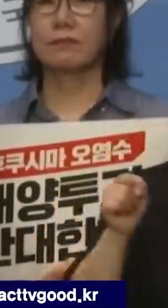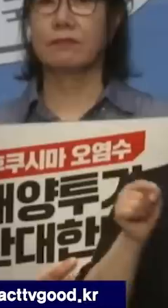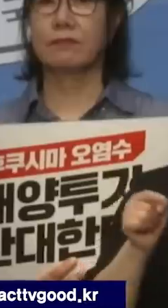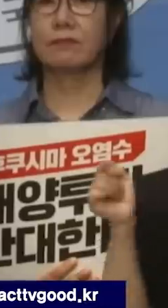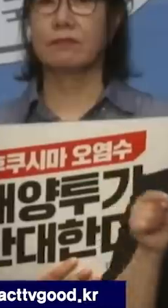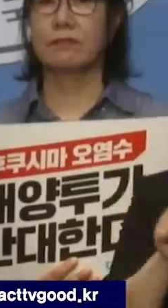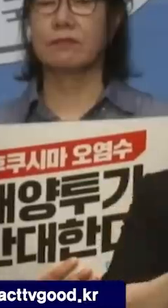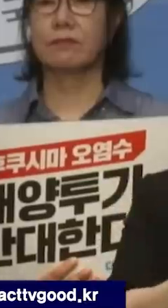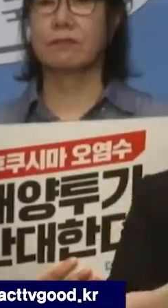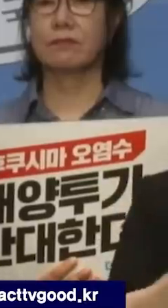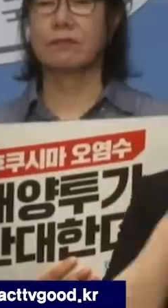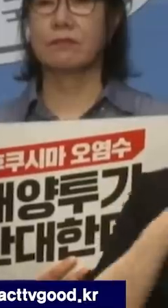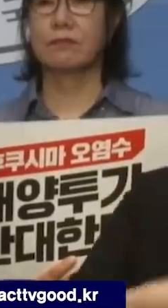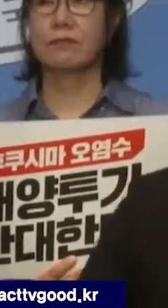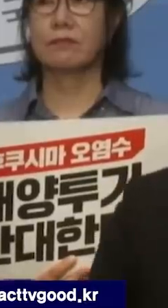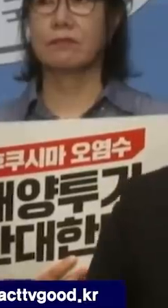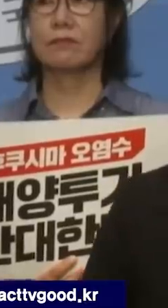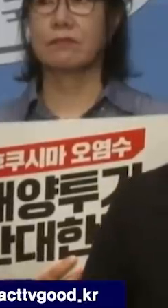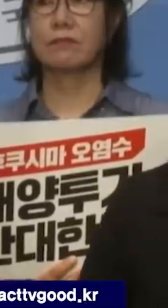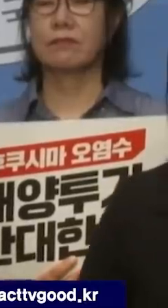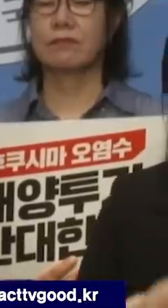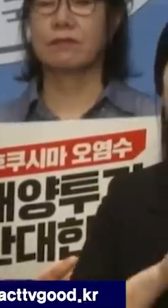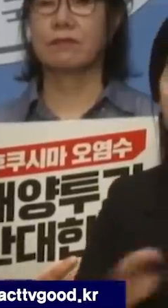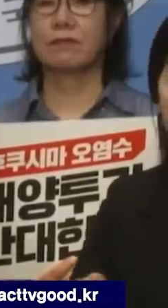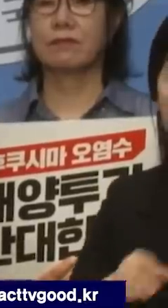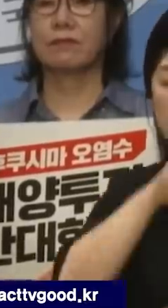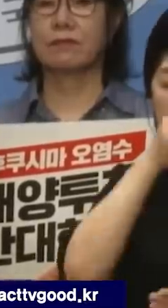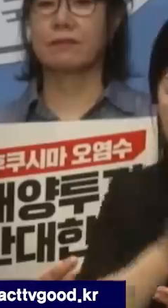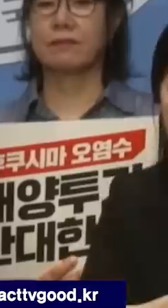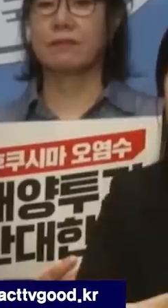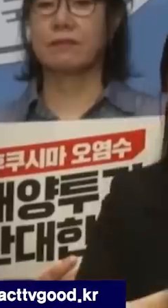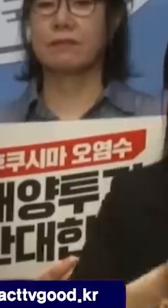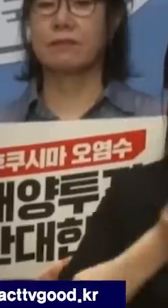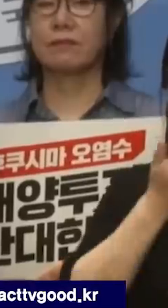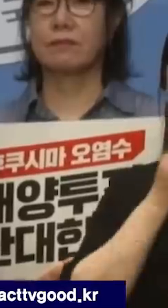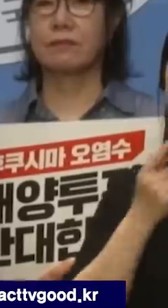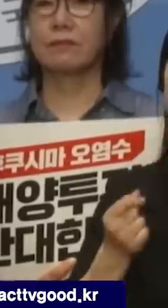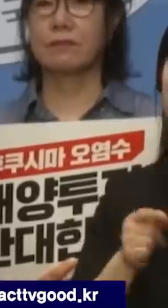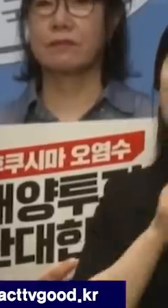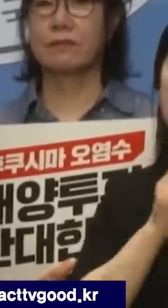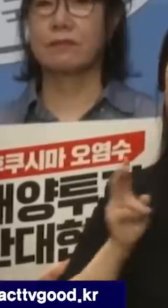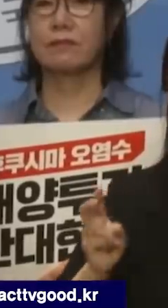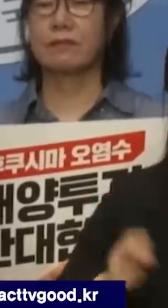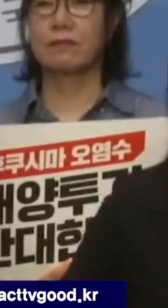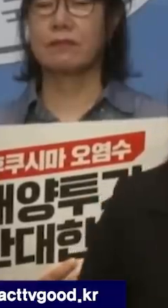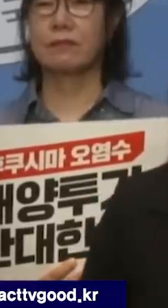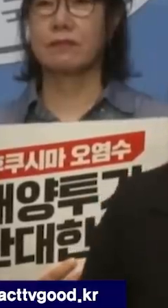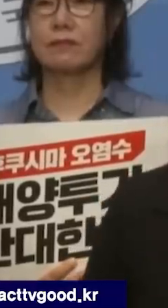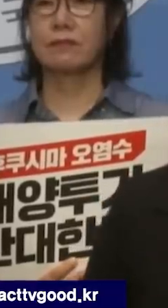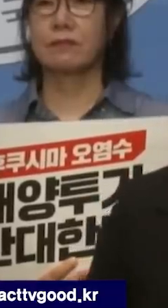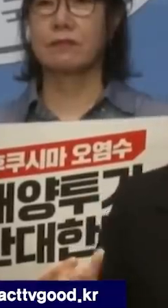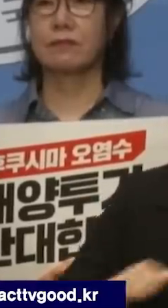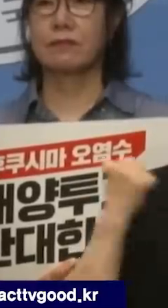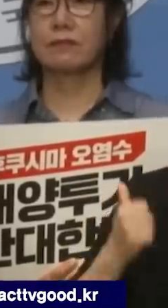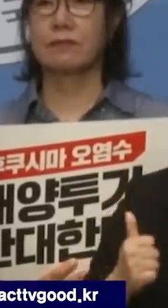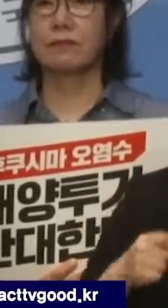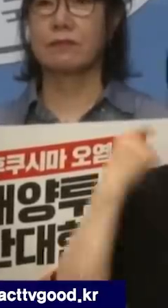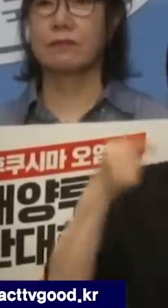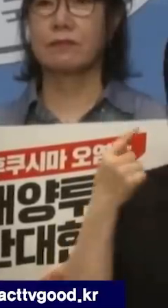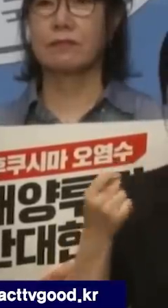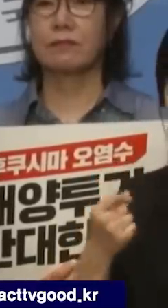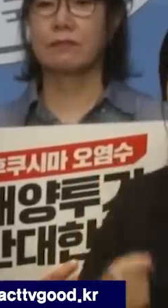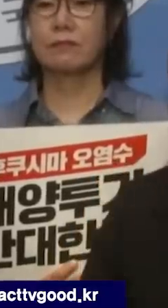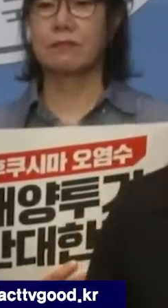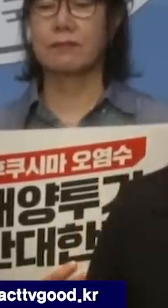하니까요. 방류는 적합하다고 아마 나올 겁니다. 오늘 방송에. 화나서 미치겠습니다. 돌겠습니다.